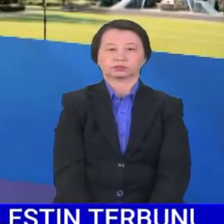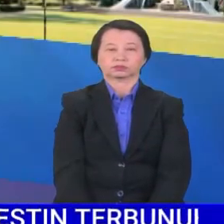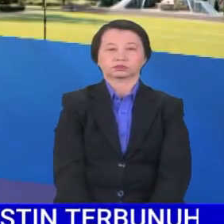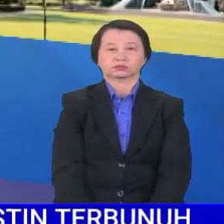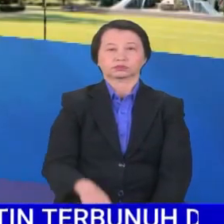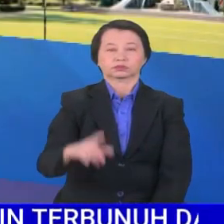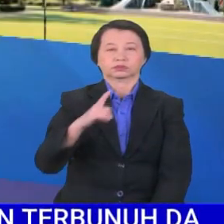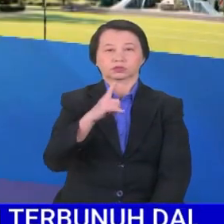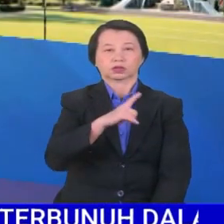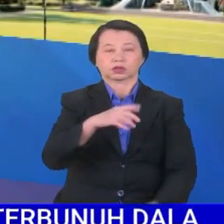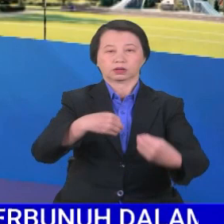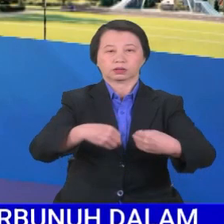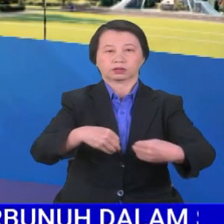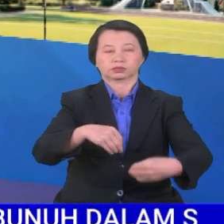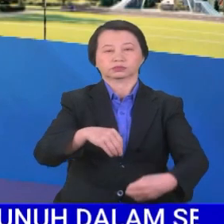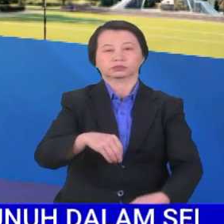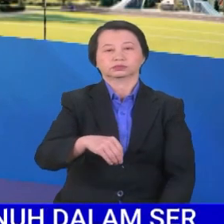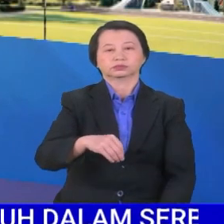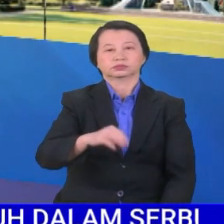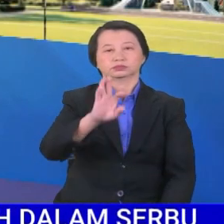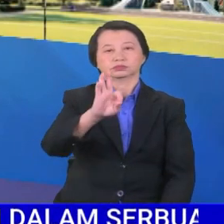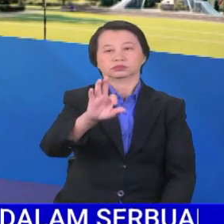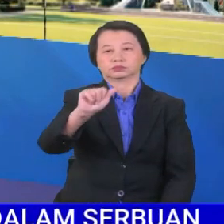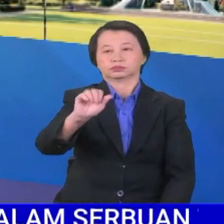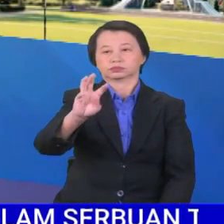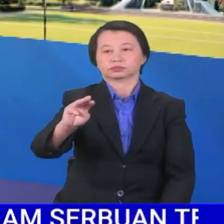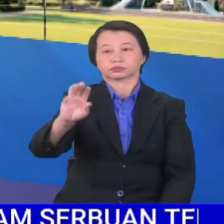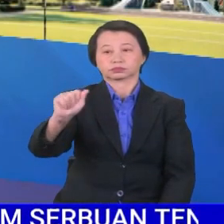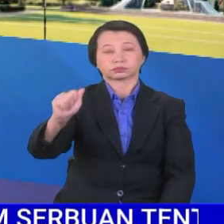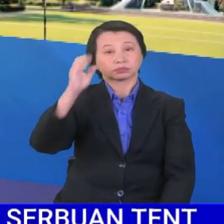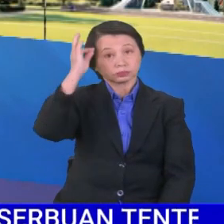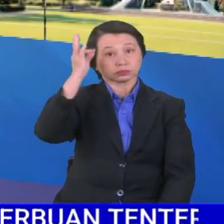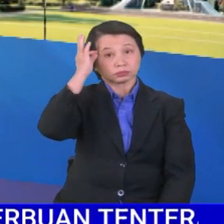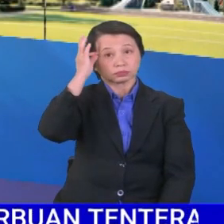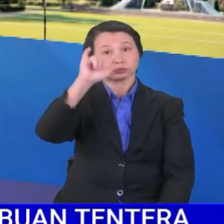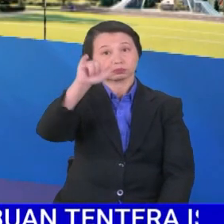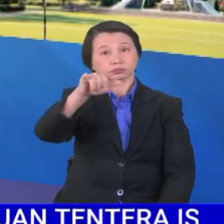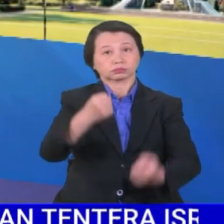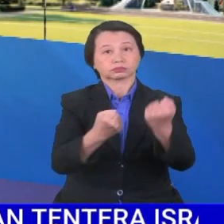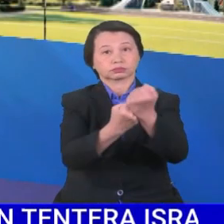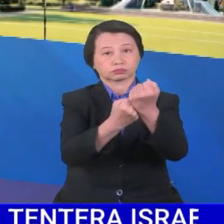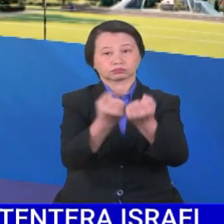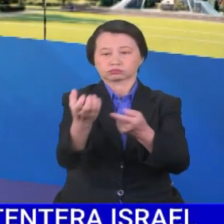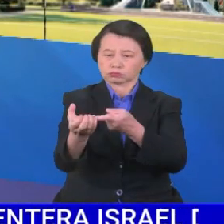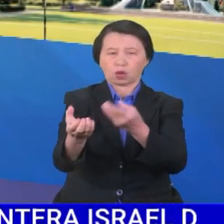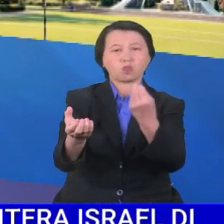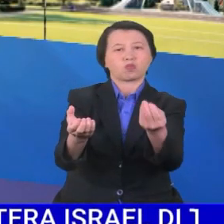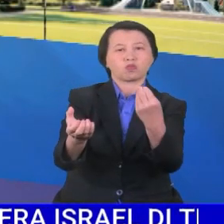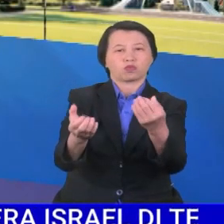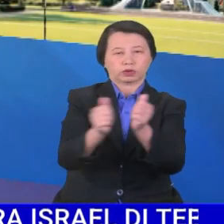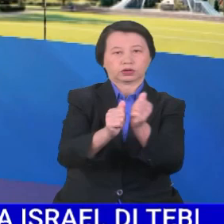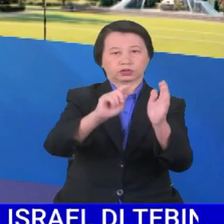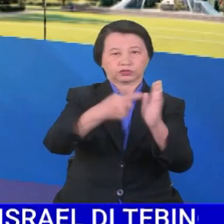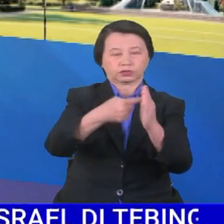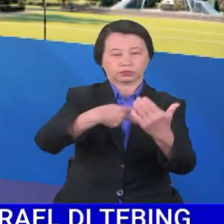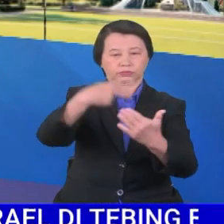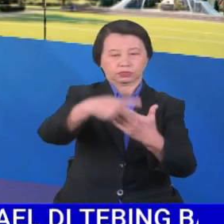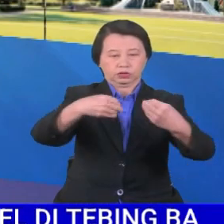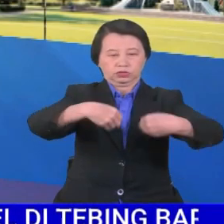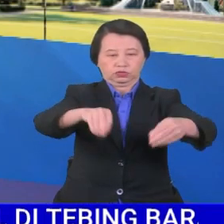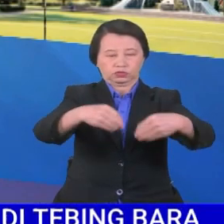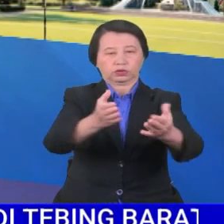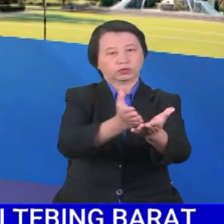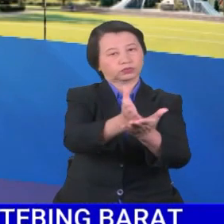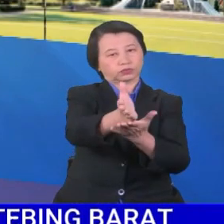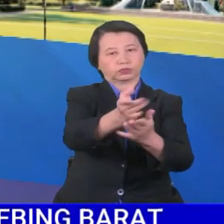Lembaga Pemasaran Pertanian Persekutuan Fama turut menyokong inisiatif menu Rahmah dengan menggerakkan program jualan